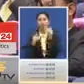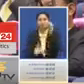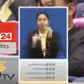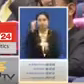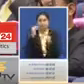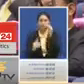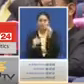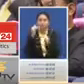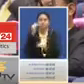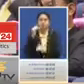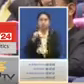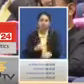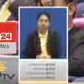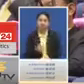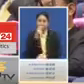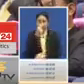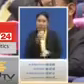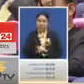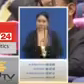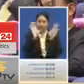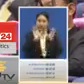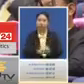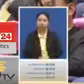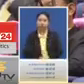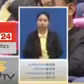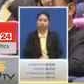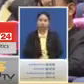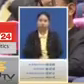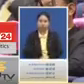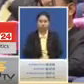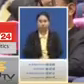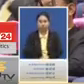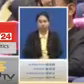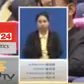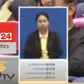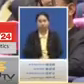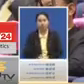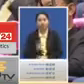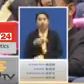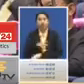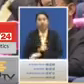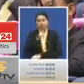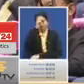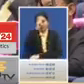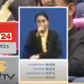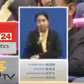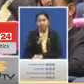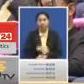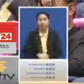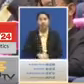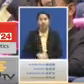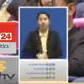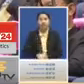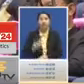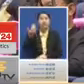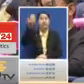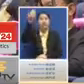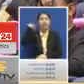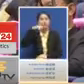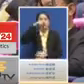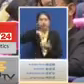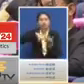นี่ชัดเจนเลยยิ่งหนักท่านประธานที่เคารพครับเคยมียุคหนึ่งประเทศไ